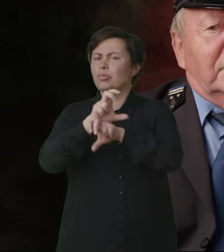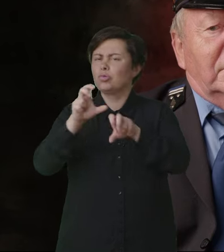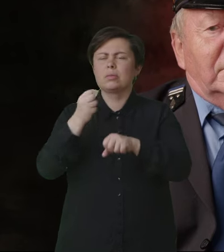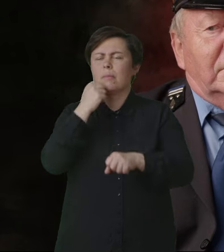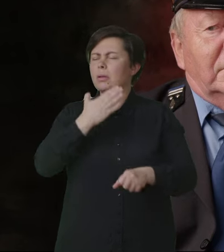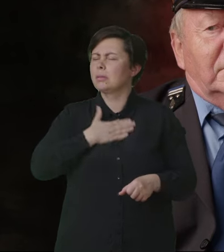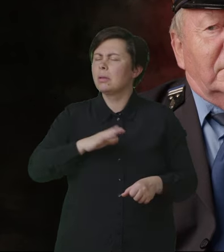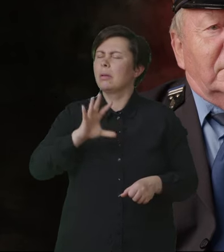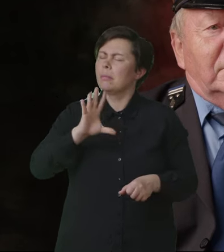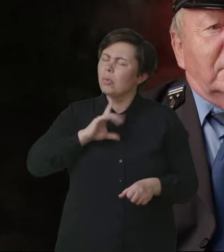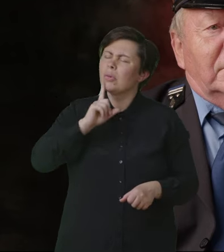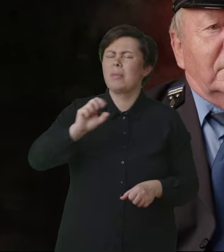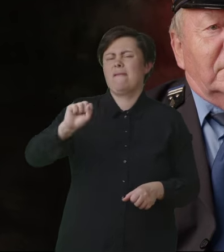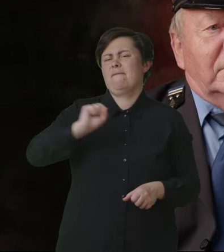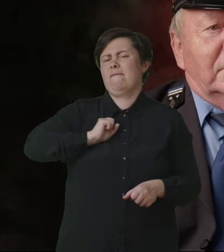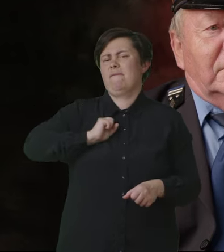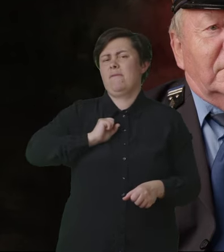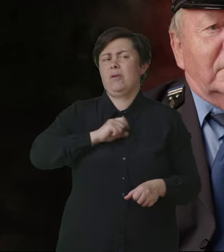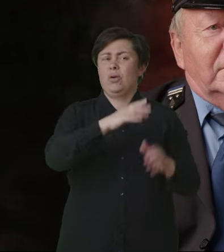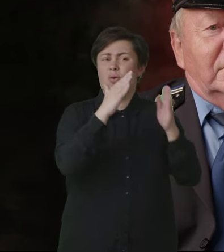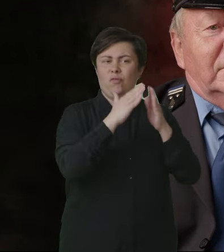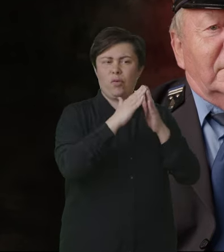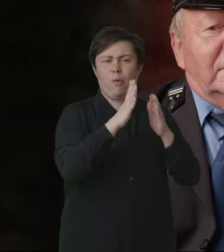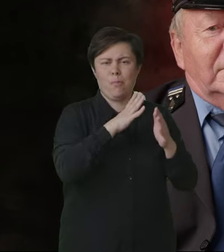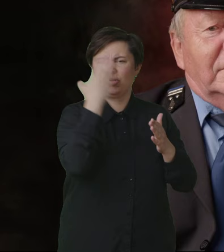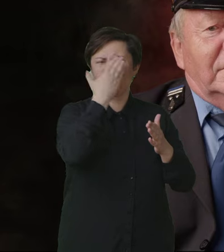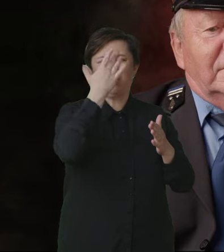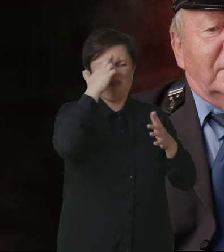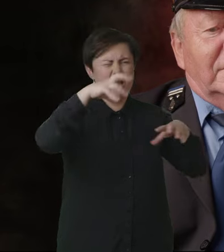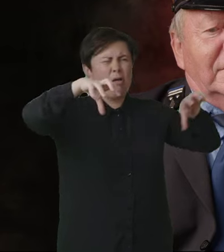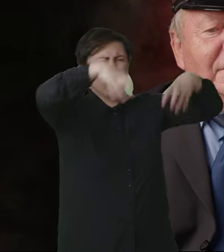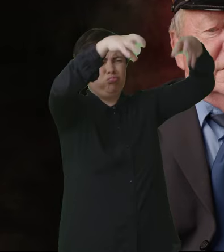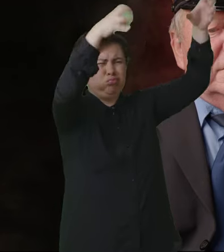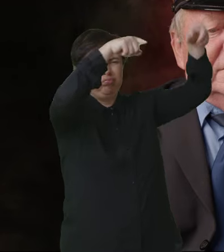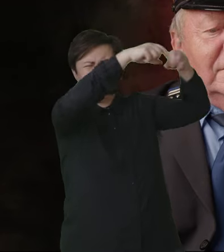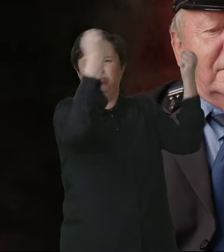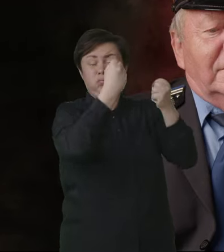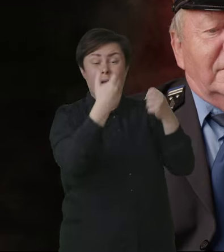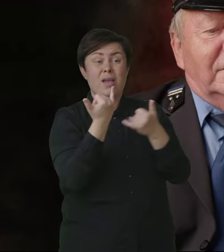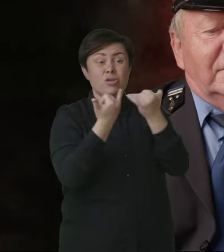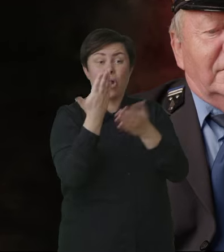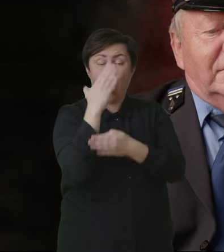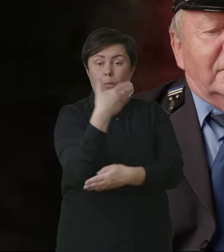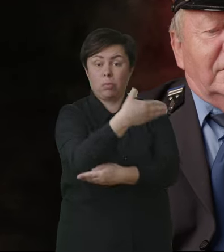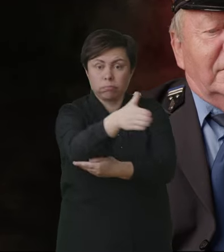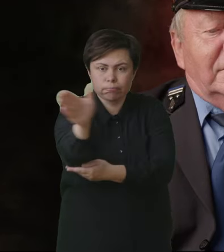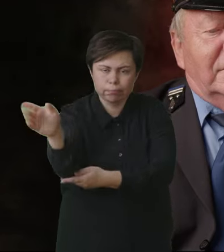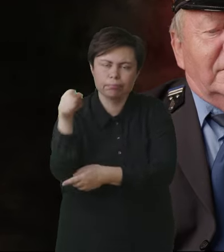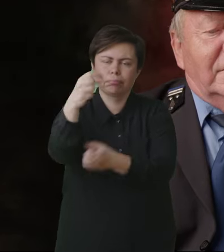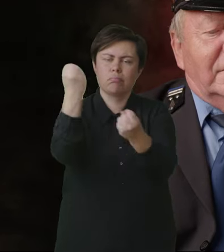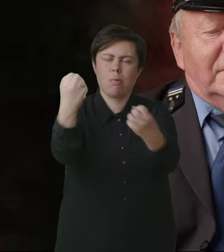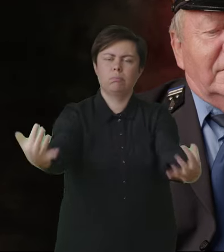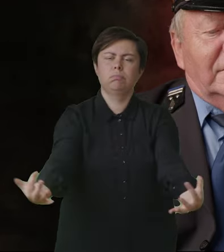było naprawdę fajnie. No, w domu było czarno od tych kopciuchów. Jak się zostawiło okno otwarte, no niestety,